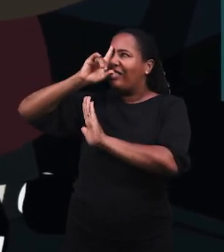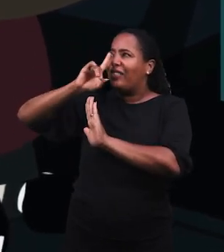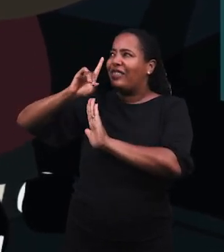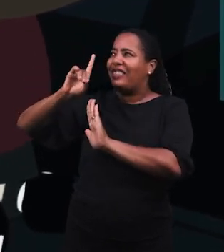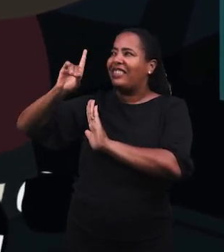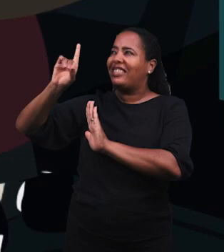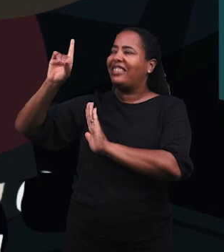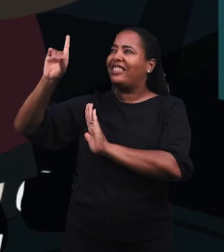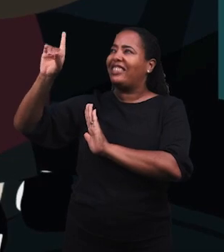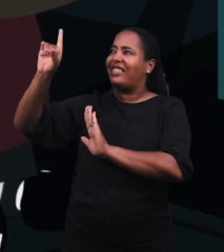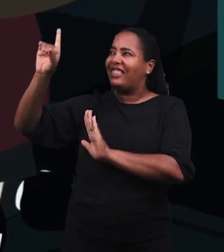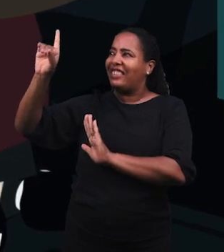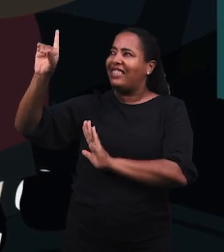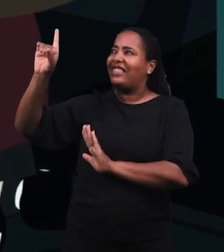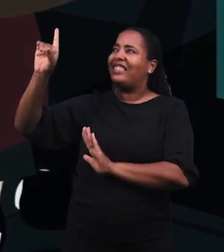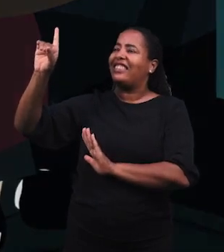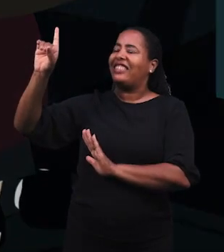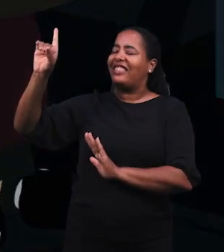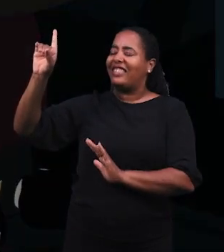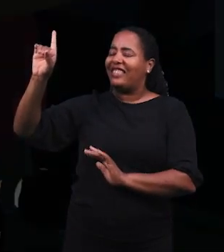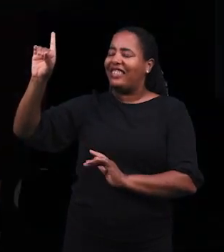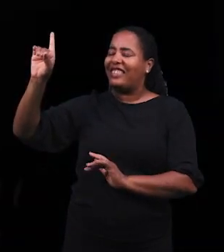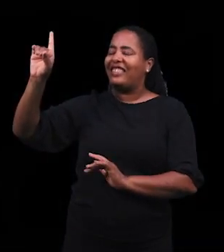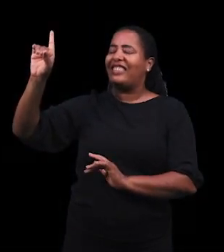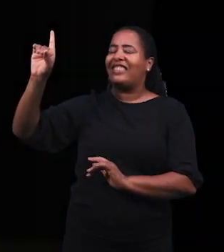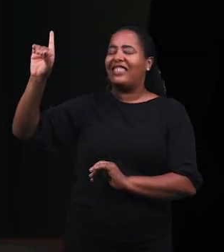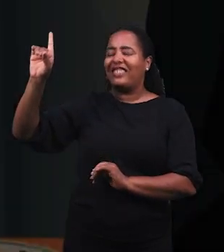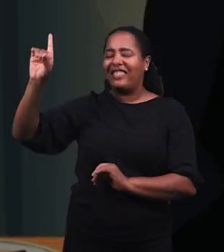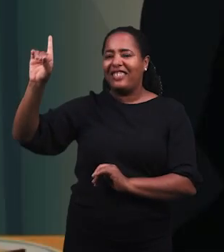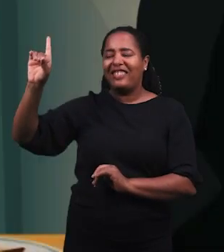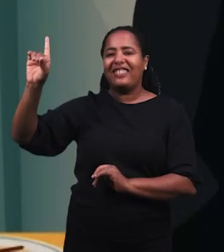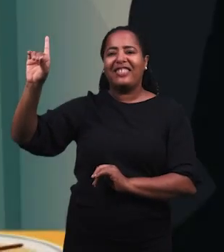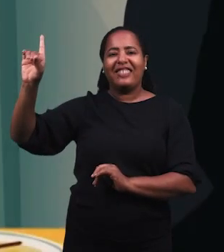вечность. Я нахожусь в плане Божьем.